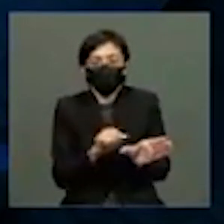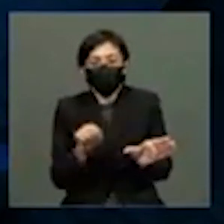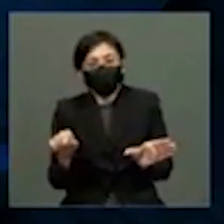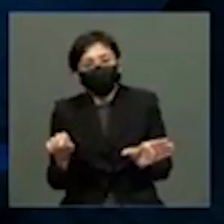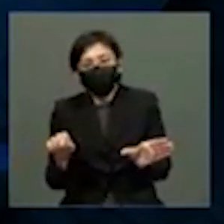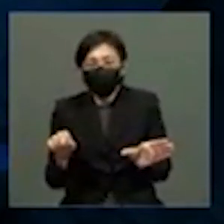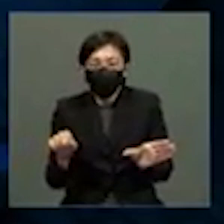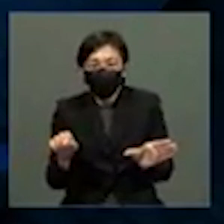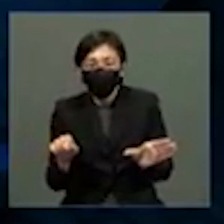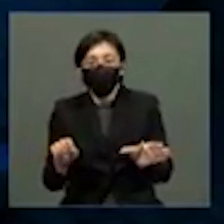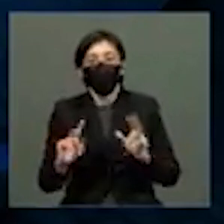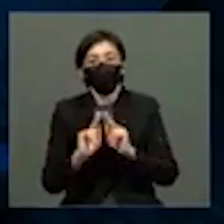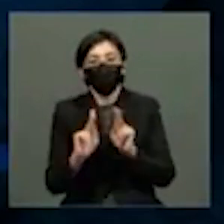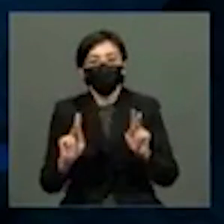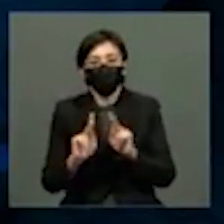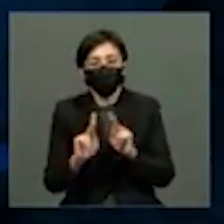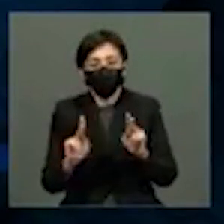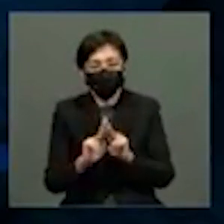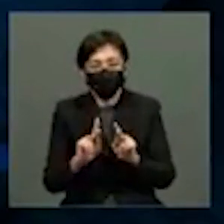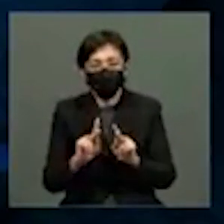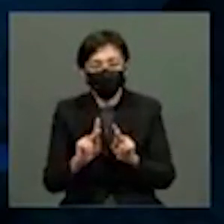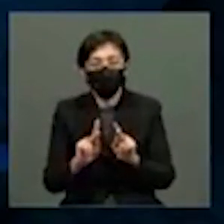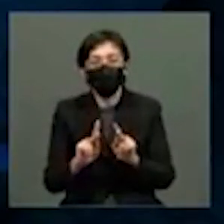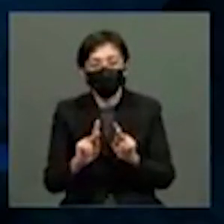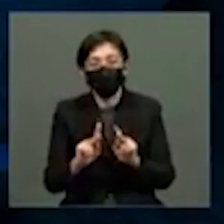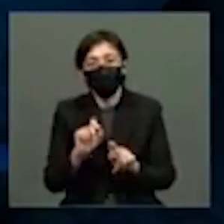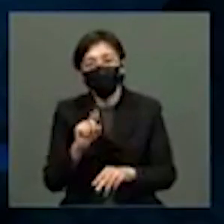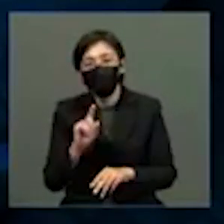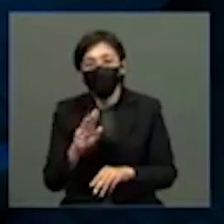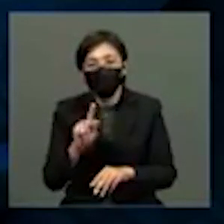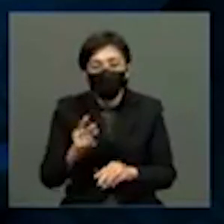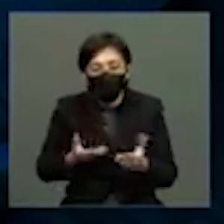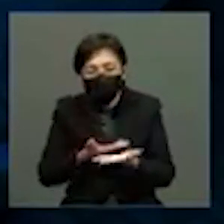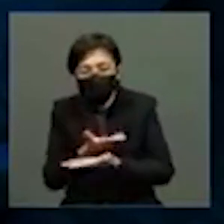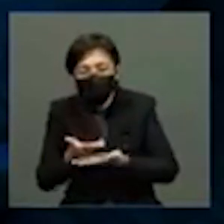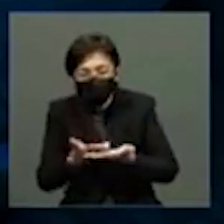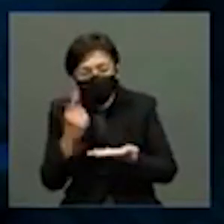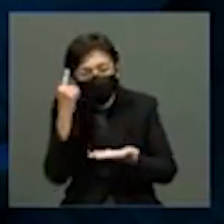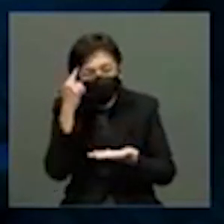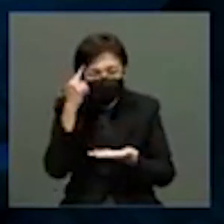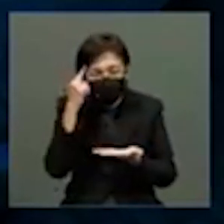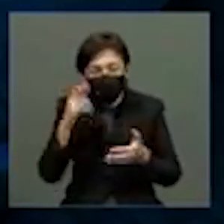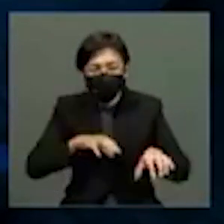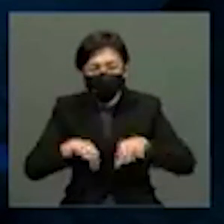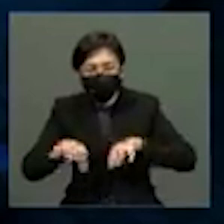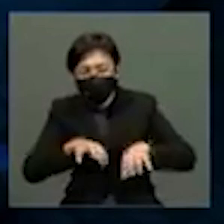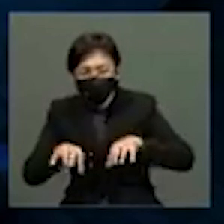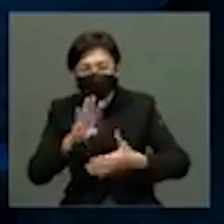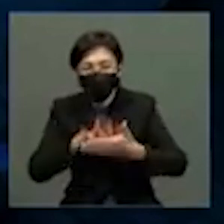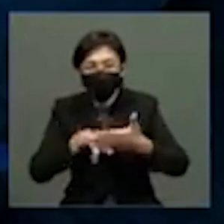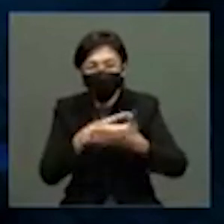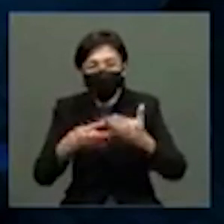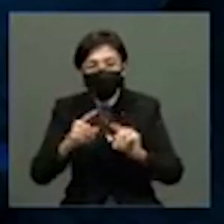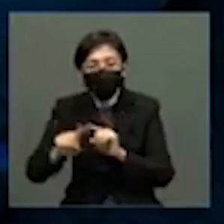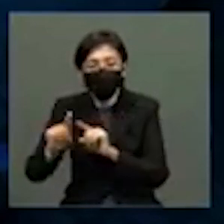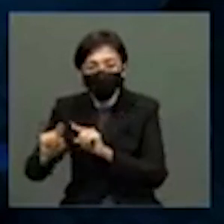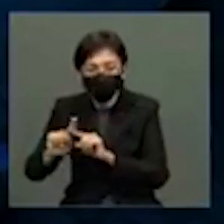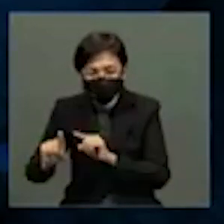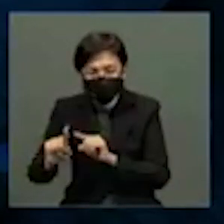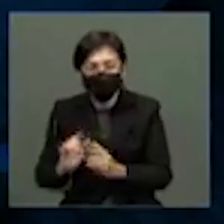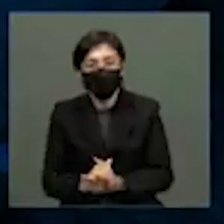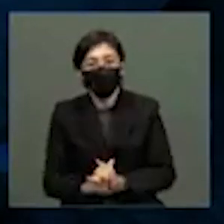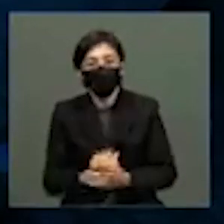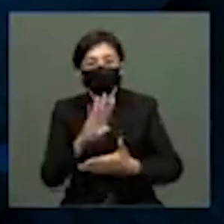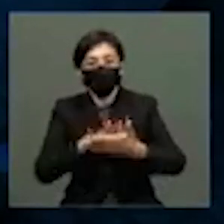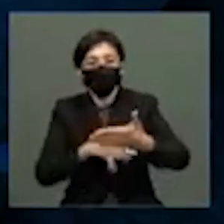างคณะกรรมการของสปก.สปค.ต้องบริหารในทุกๆเรื่องทั้งในเชิงของทางด้านยุ